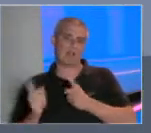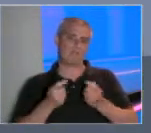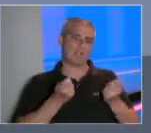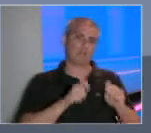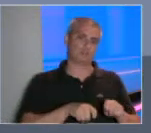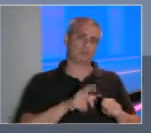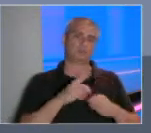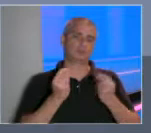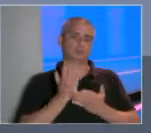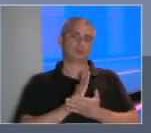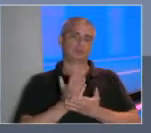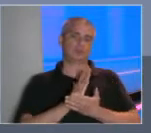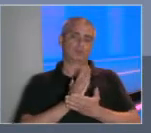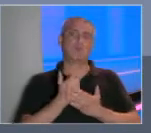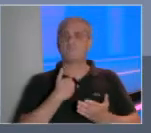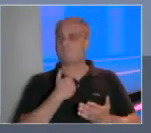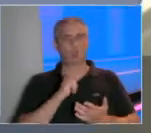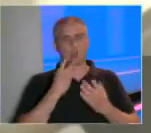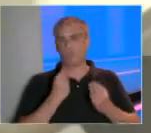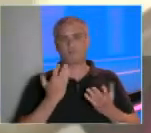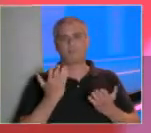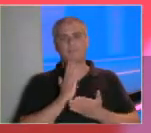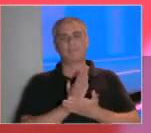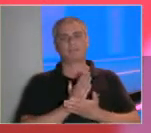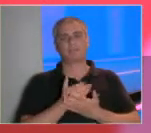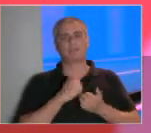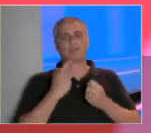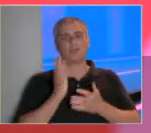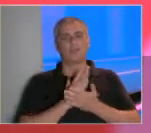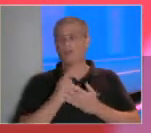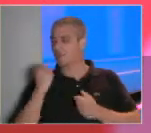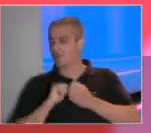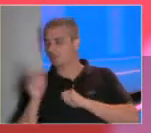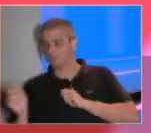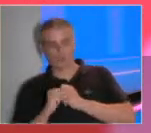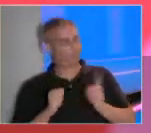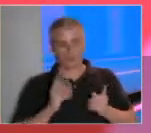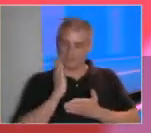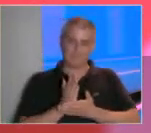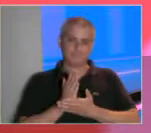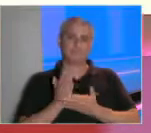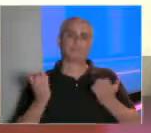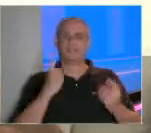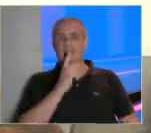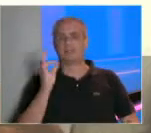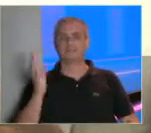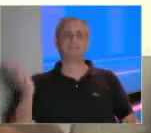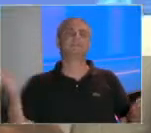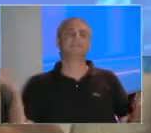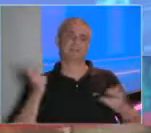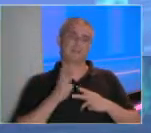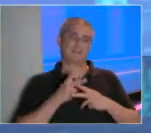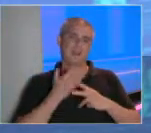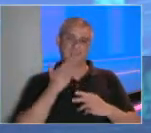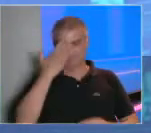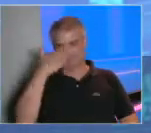השבטה. יש משהו באמצע, ואנחנו לא טובים באמצע, אנחנו טובים באחד וטובים בשני, אבל לא באמצע. באחד ואפס, טוב, זה היה אולי המחלה